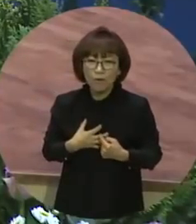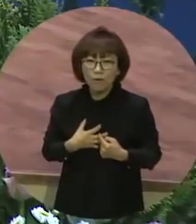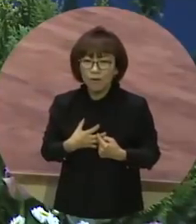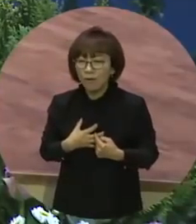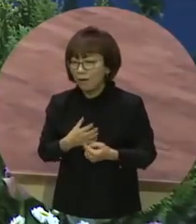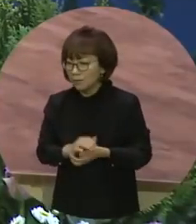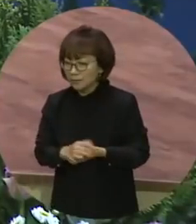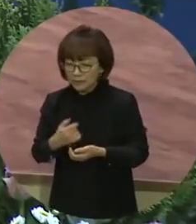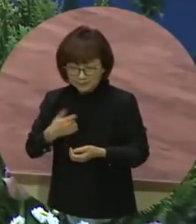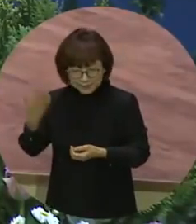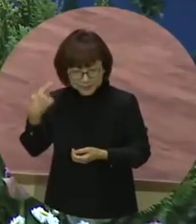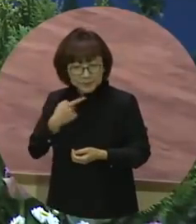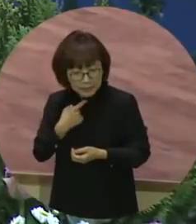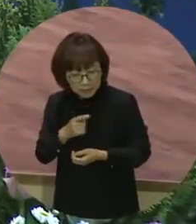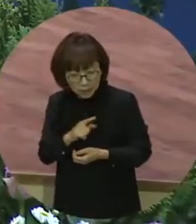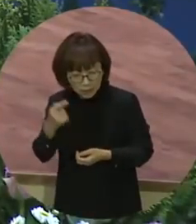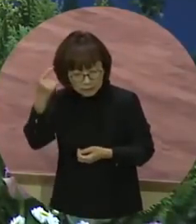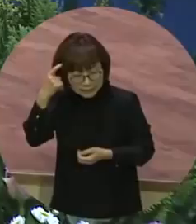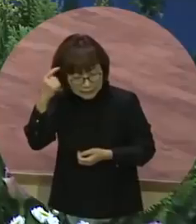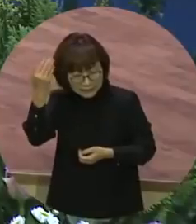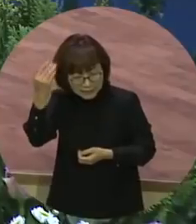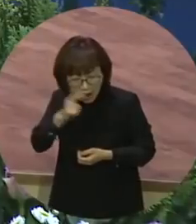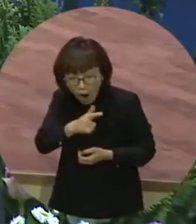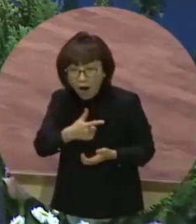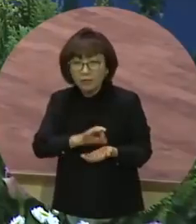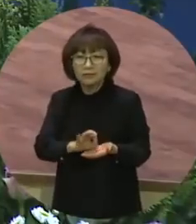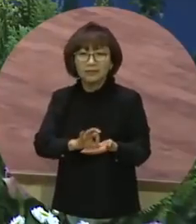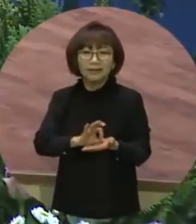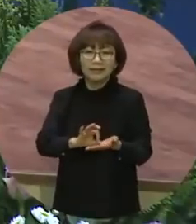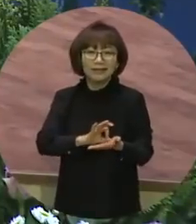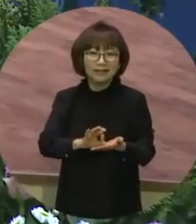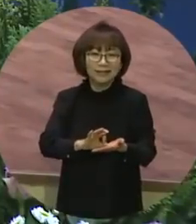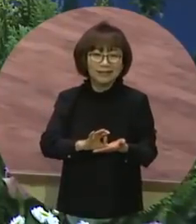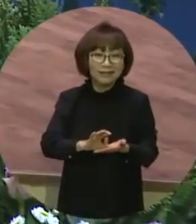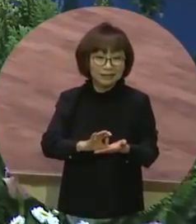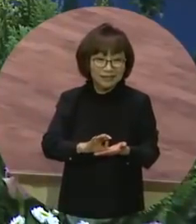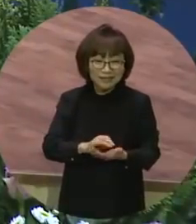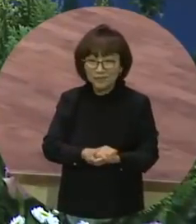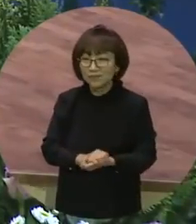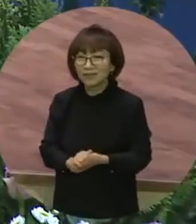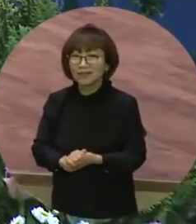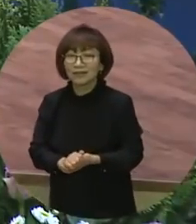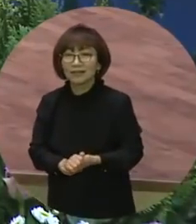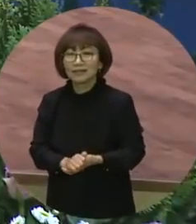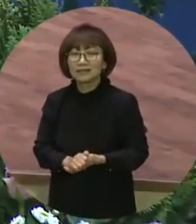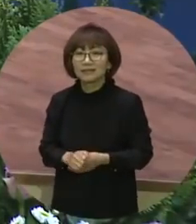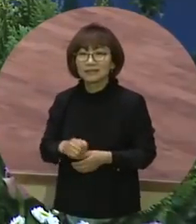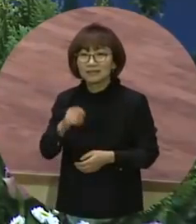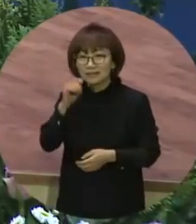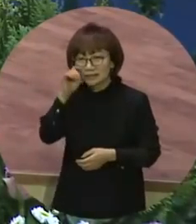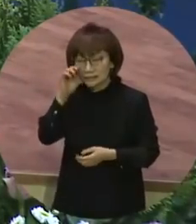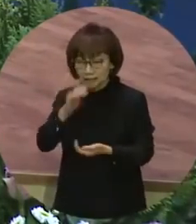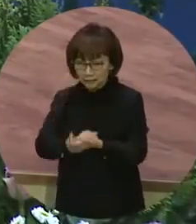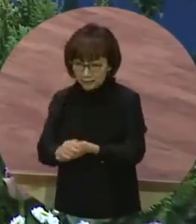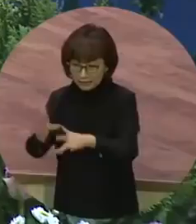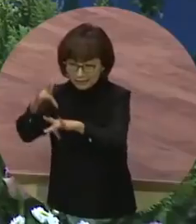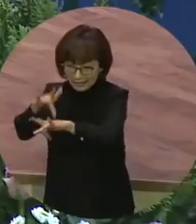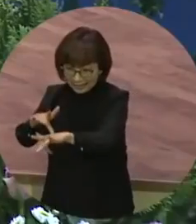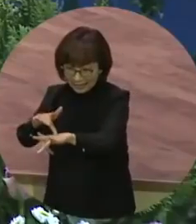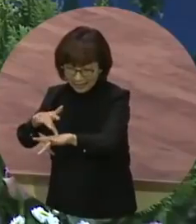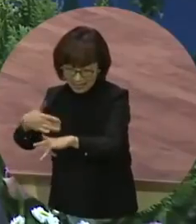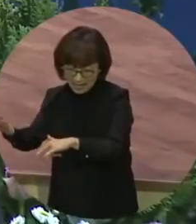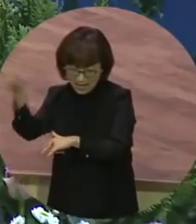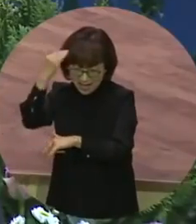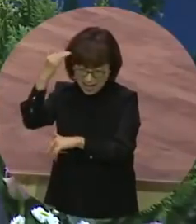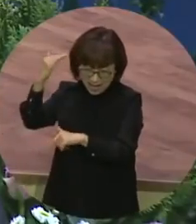실력, 자기 생각입니다. 자, 사단의 공격에 속고 다 당하고 나서야 아차